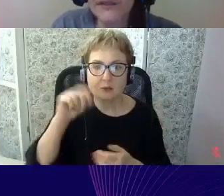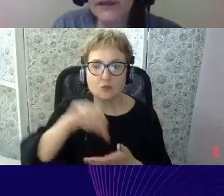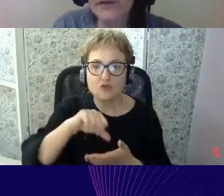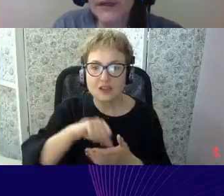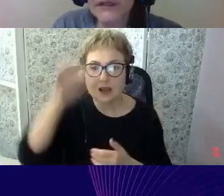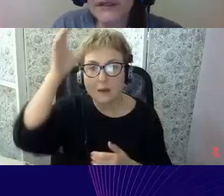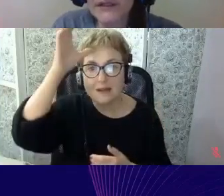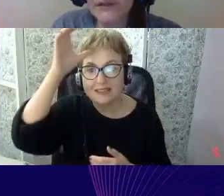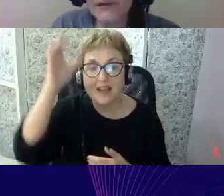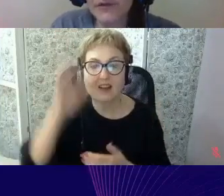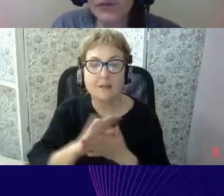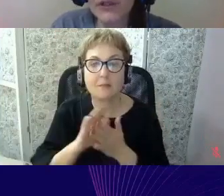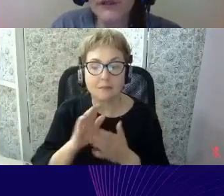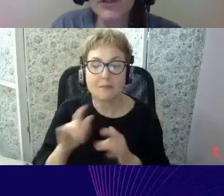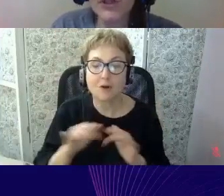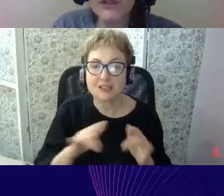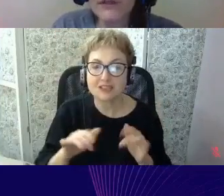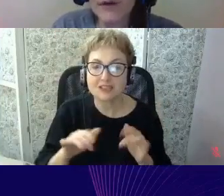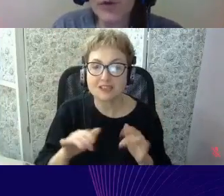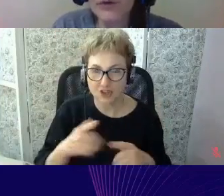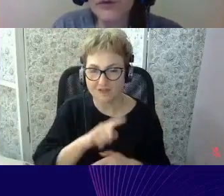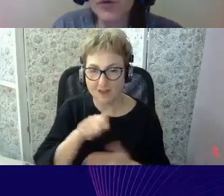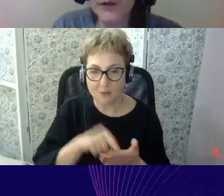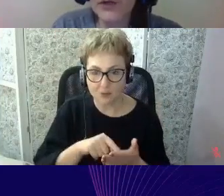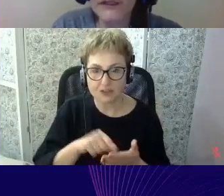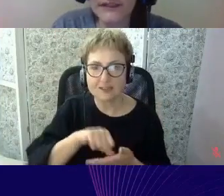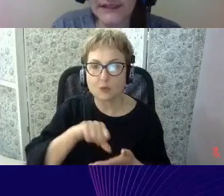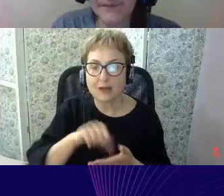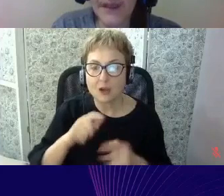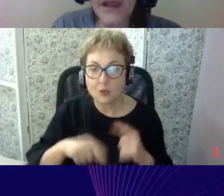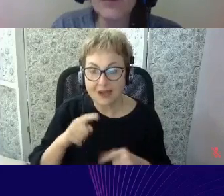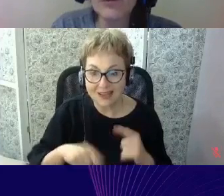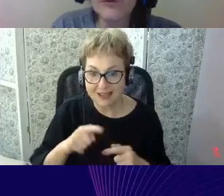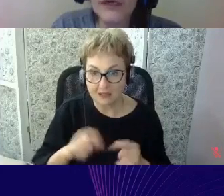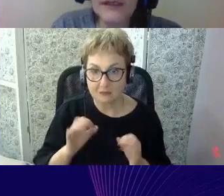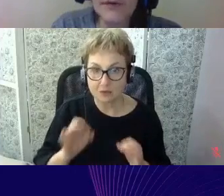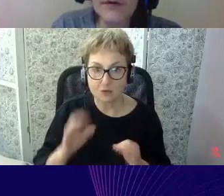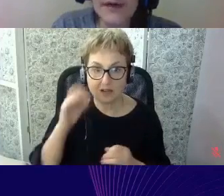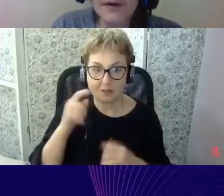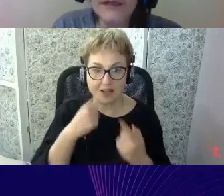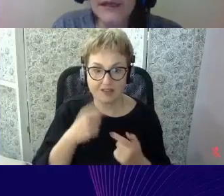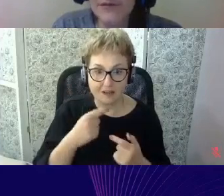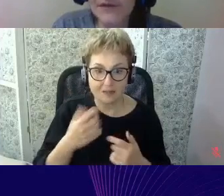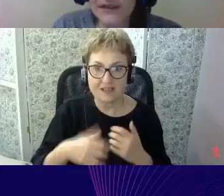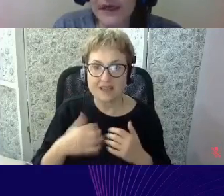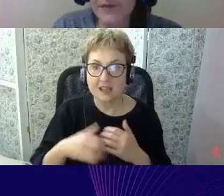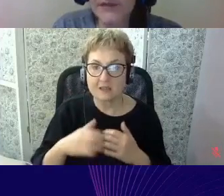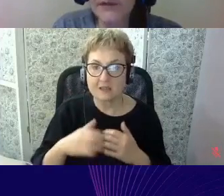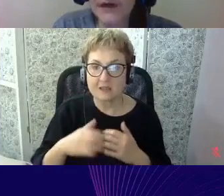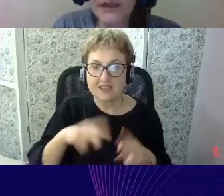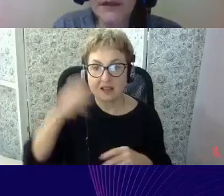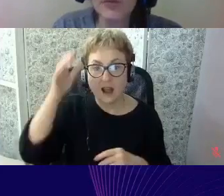участником образовательного процесса, в том числе и в решении этих вопросов, выступают родители. Безусловно, когда мы говорим о среднем